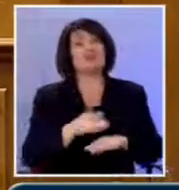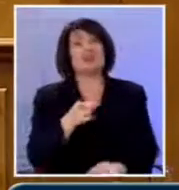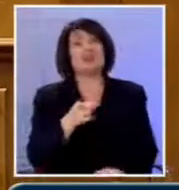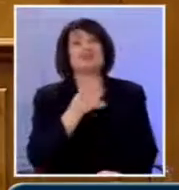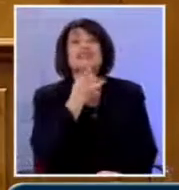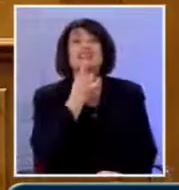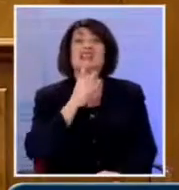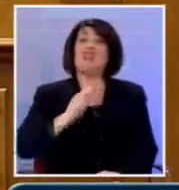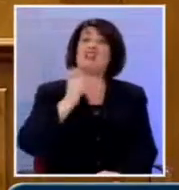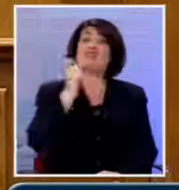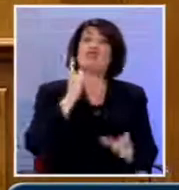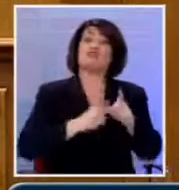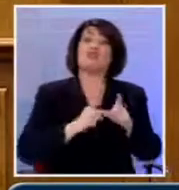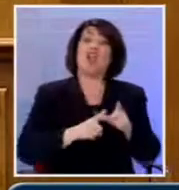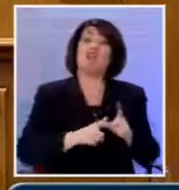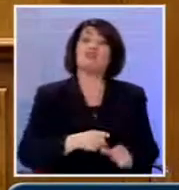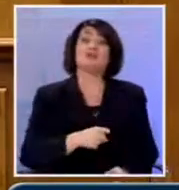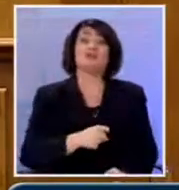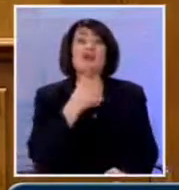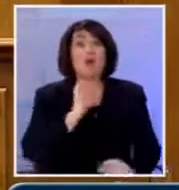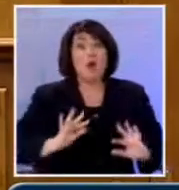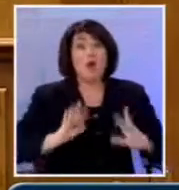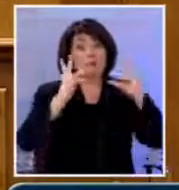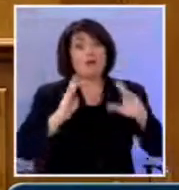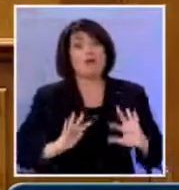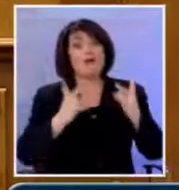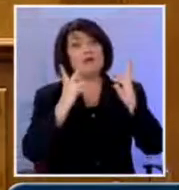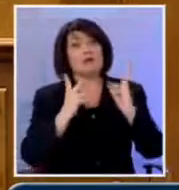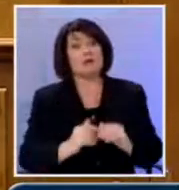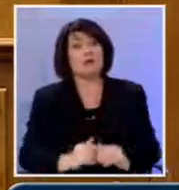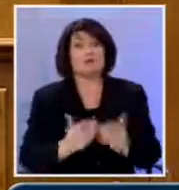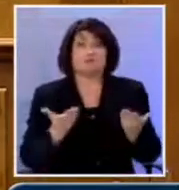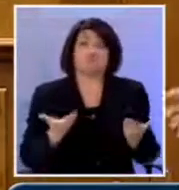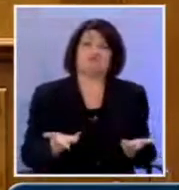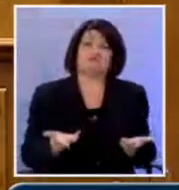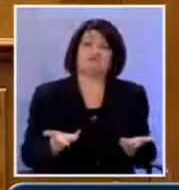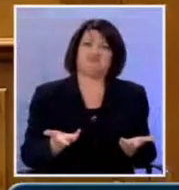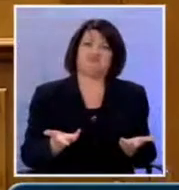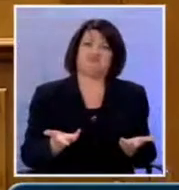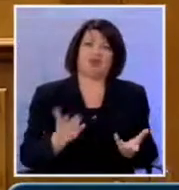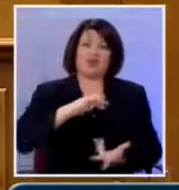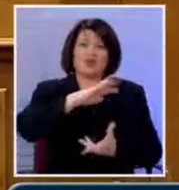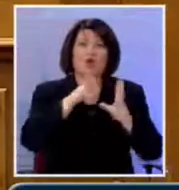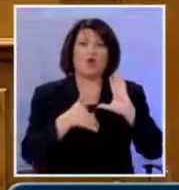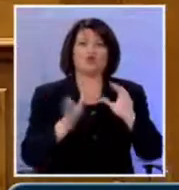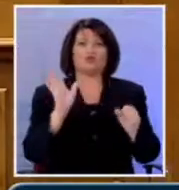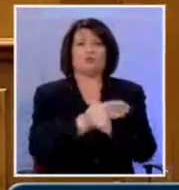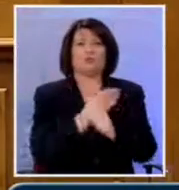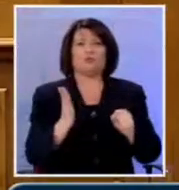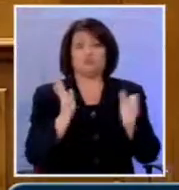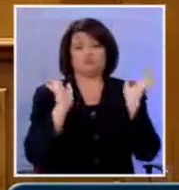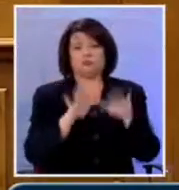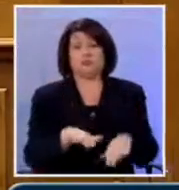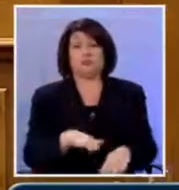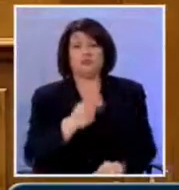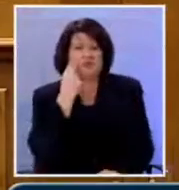η αντιπολίτευση και το ΚΚ, διότι απεργίες, παραδείγματος χάρη, και γκρεμίζουν το σύμπαν, είναι απόλυτοι. Εγώ δεν